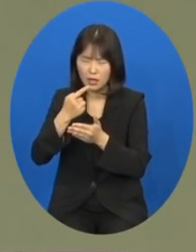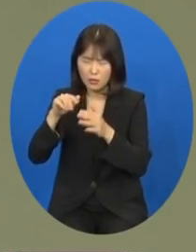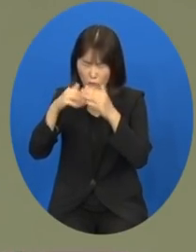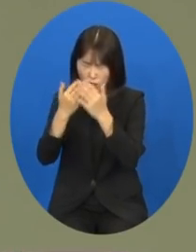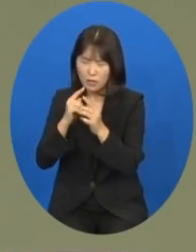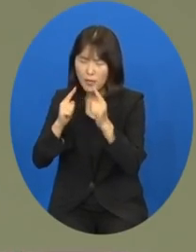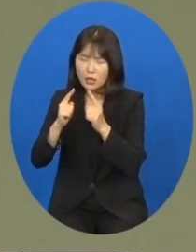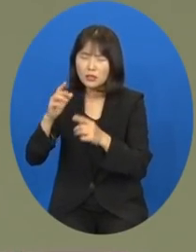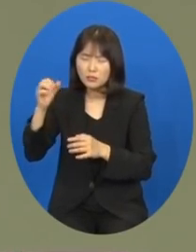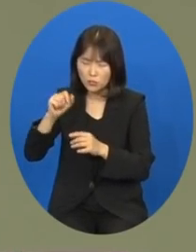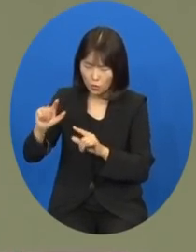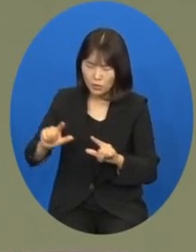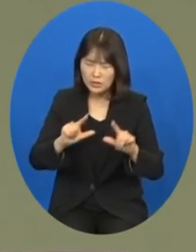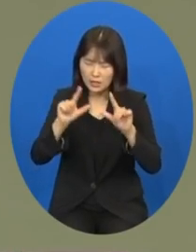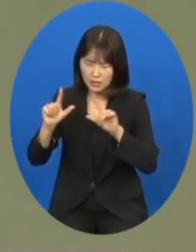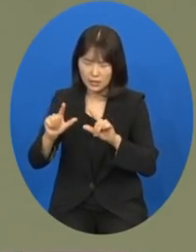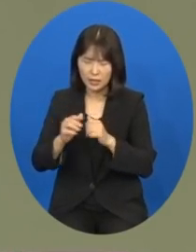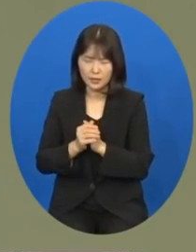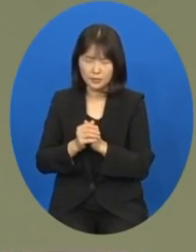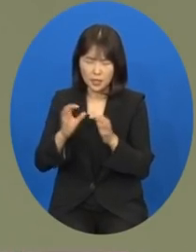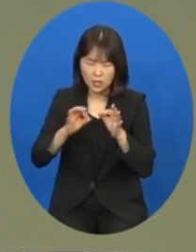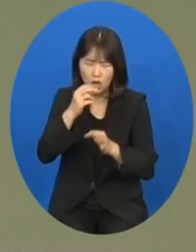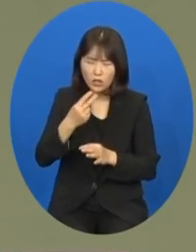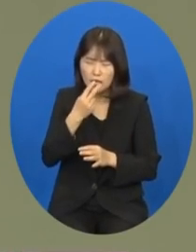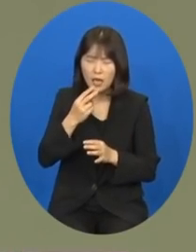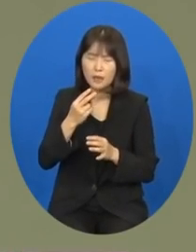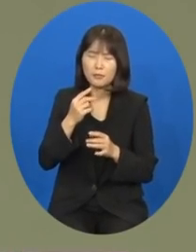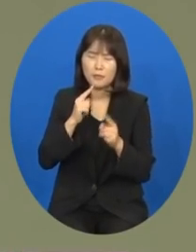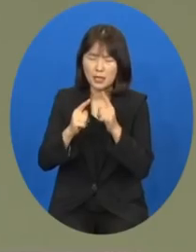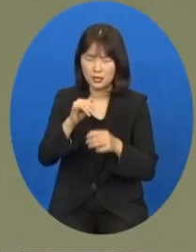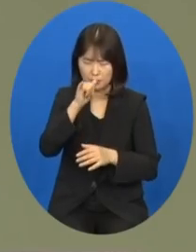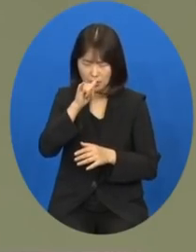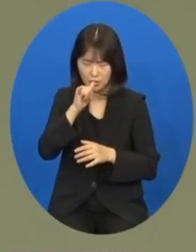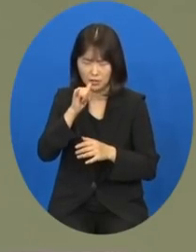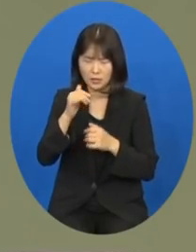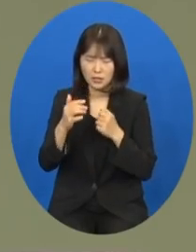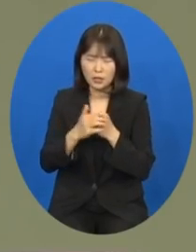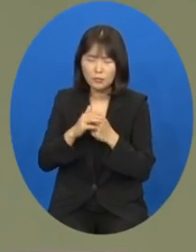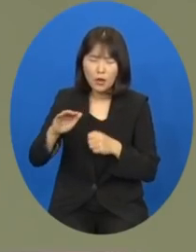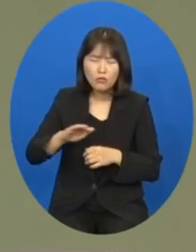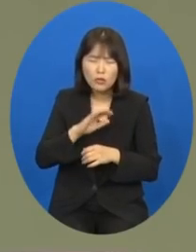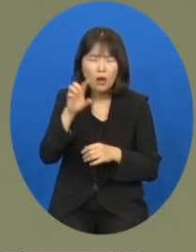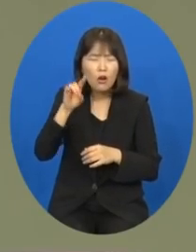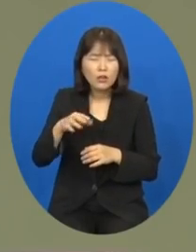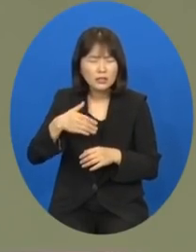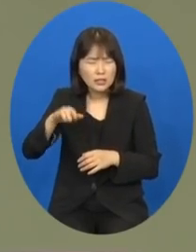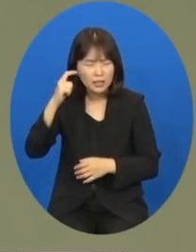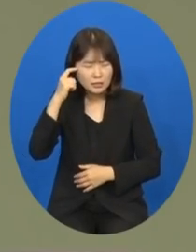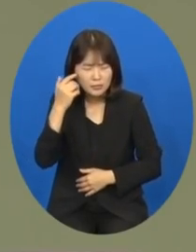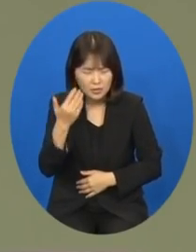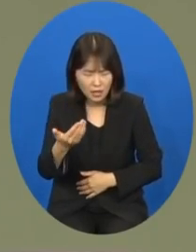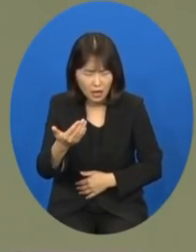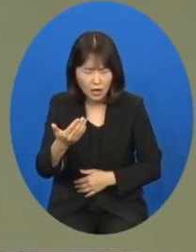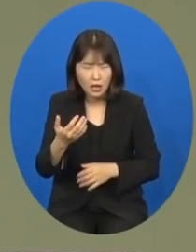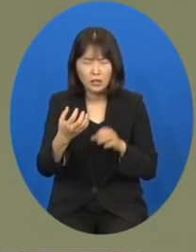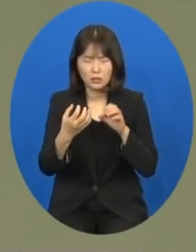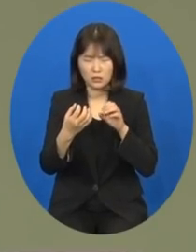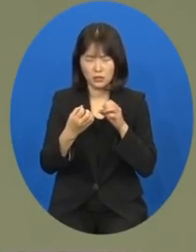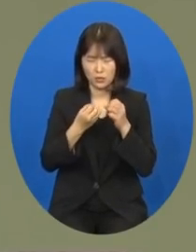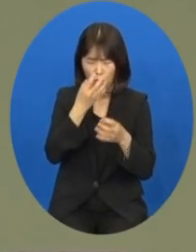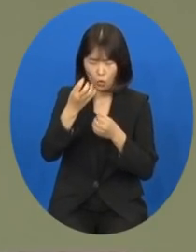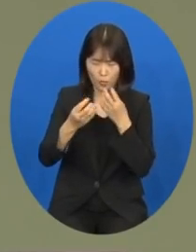했습니다 영생의 말씀이 여기 있으니 우리가 얻으려 가오리 까 비님이 고백이 우리의 고백이